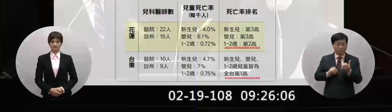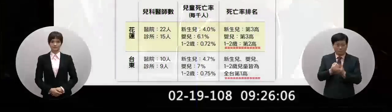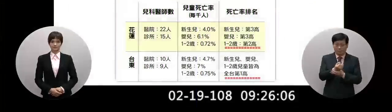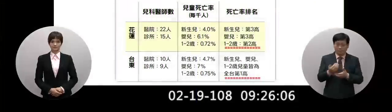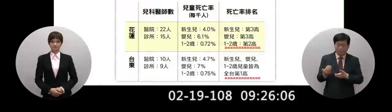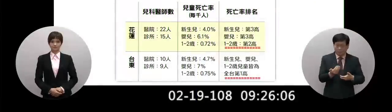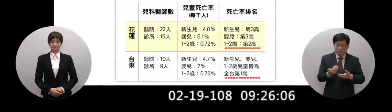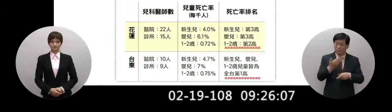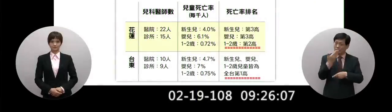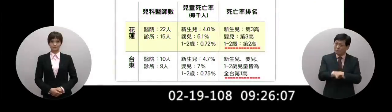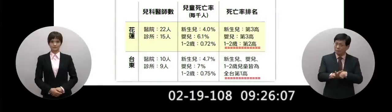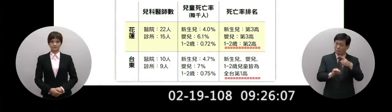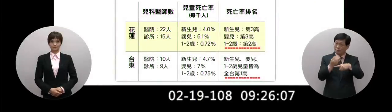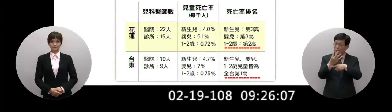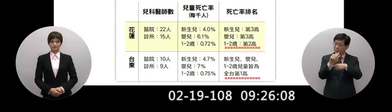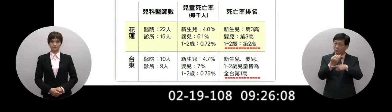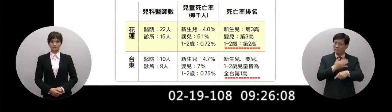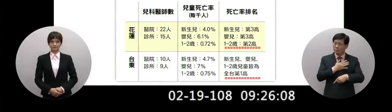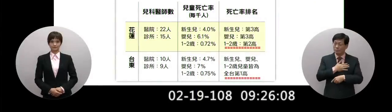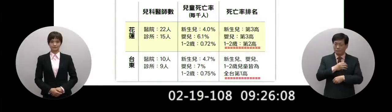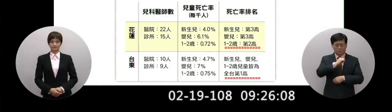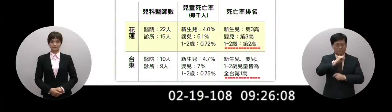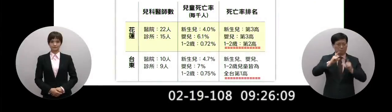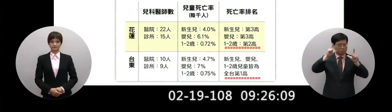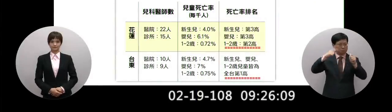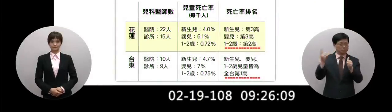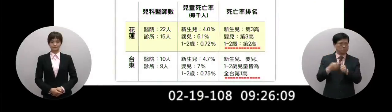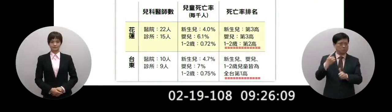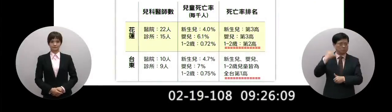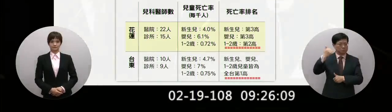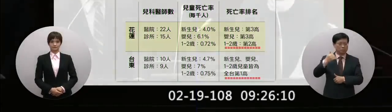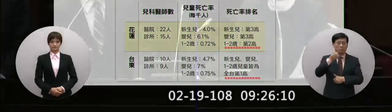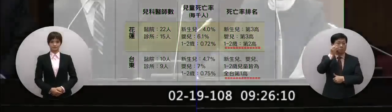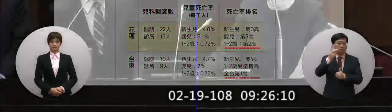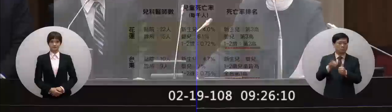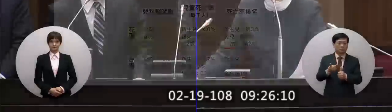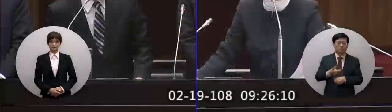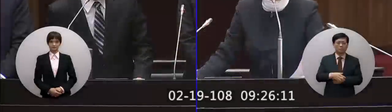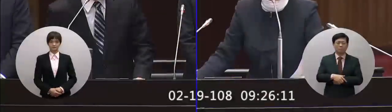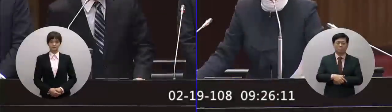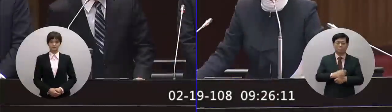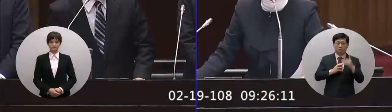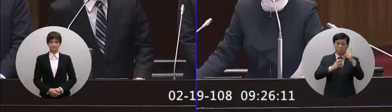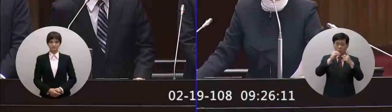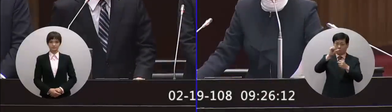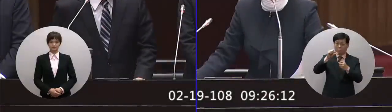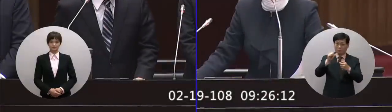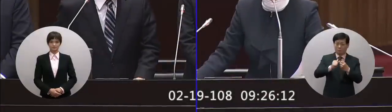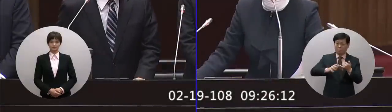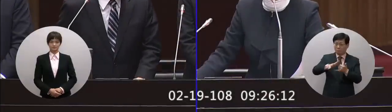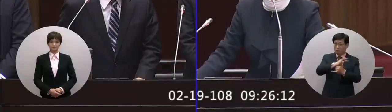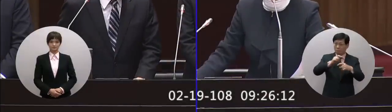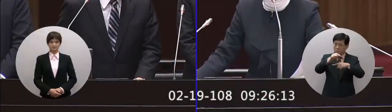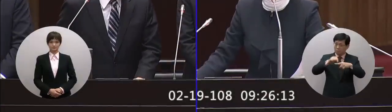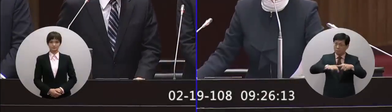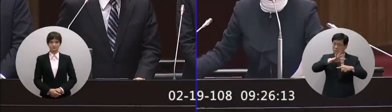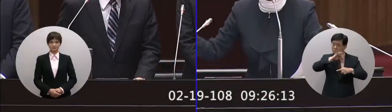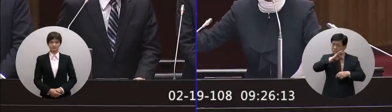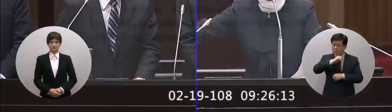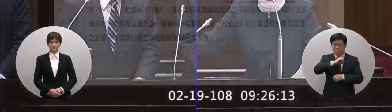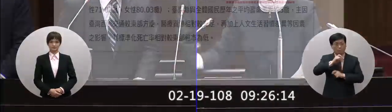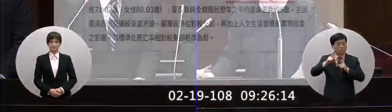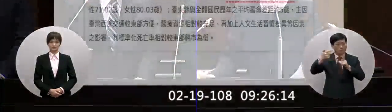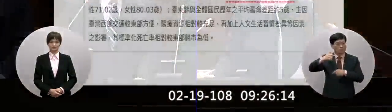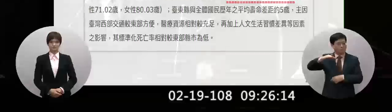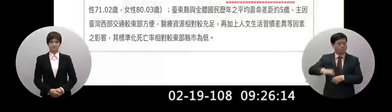率，朱院长你知道吗？台东最高，花莲第二。105年度全台平均的寿命，台